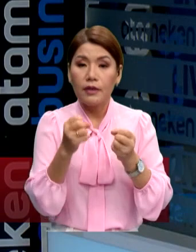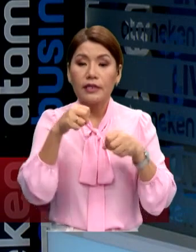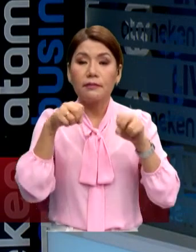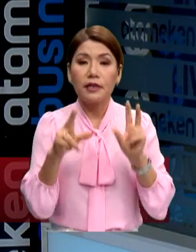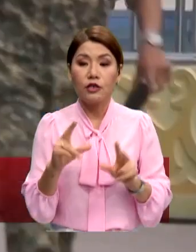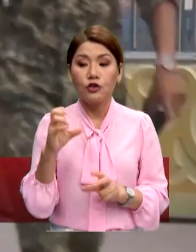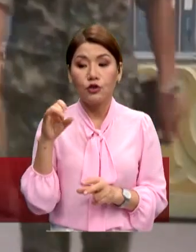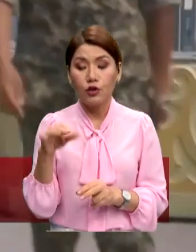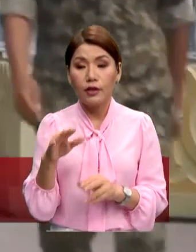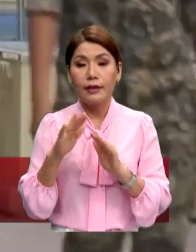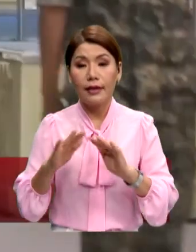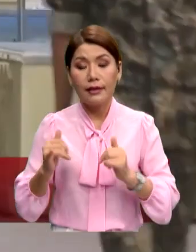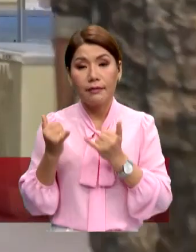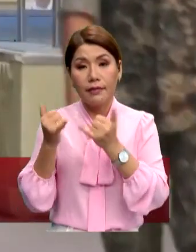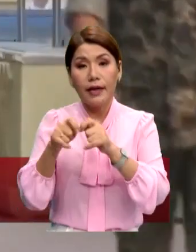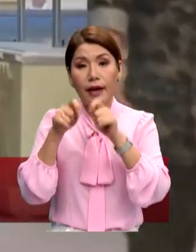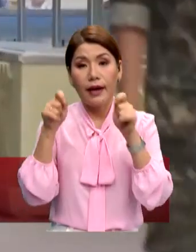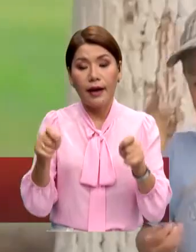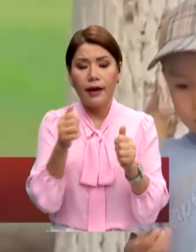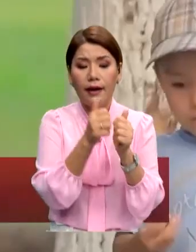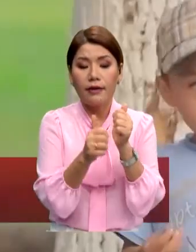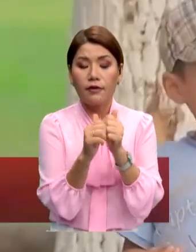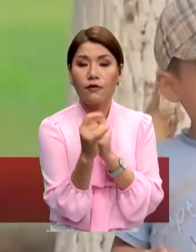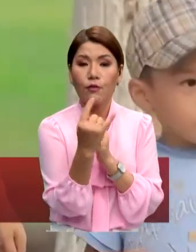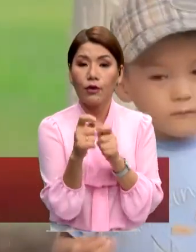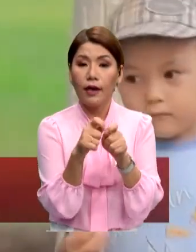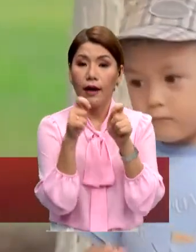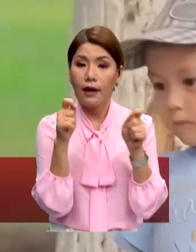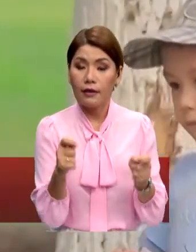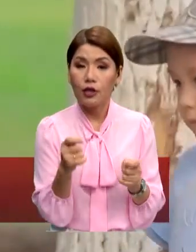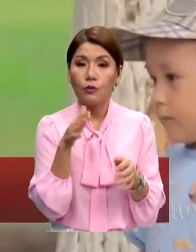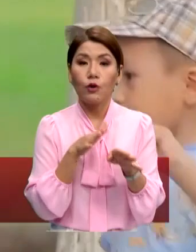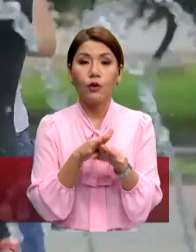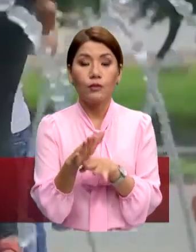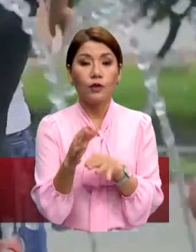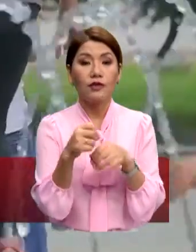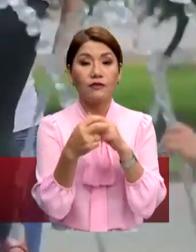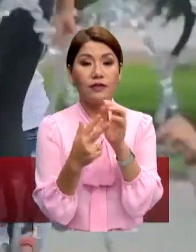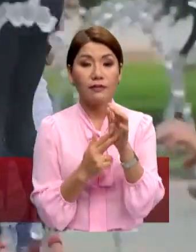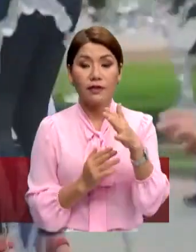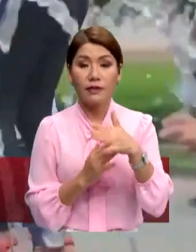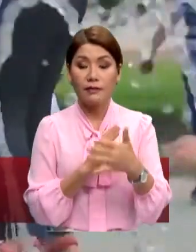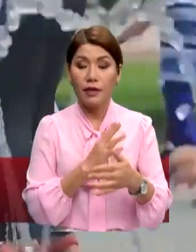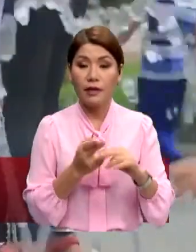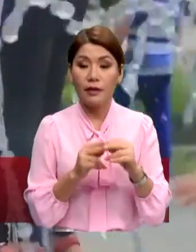по программе «Нацфонд детям» будет открыт на имя каждого ребенка, которому не исполнилось 18 лет. Перечисления будут производиться